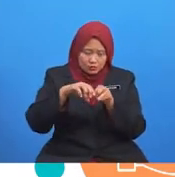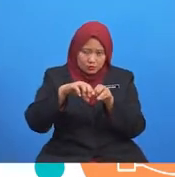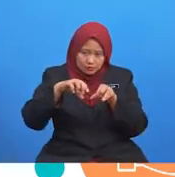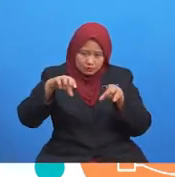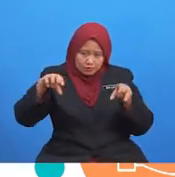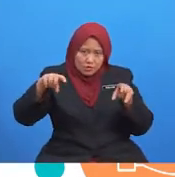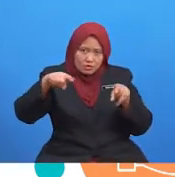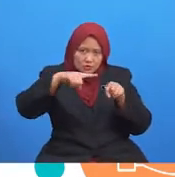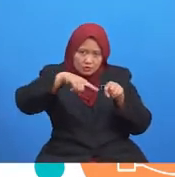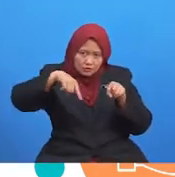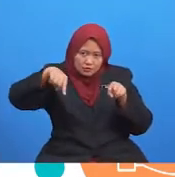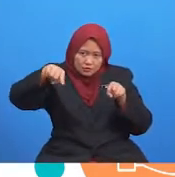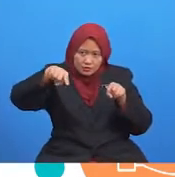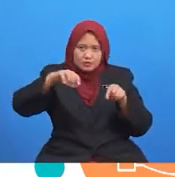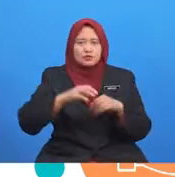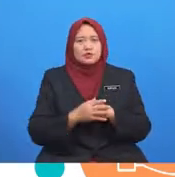Seterusnya,